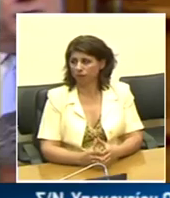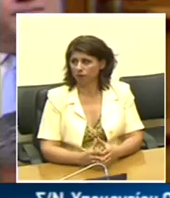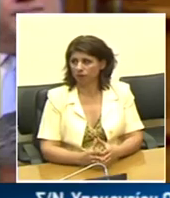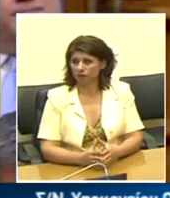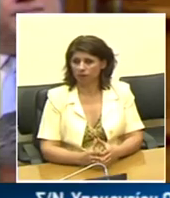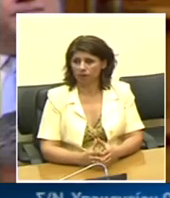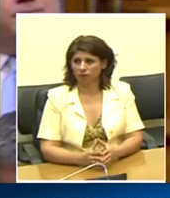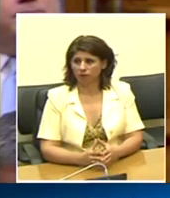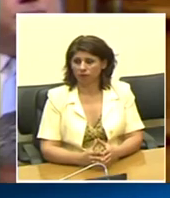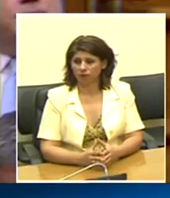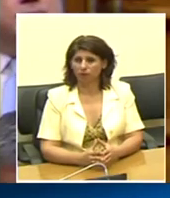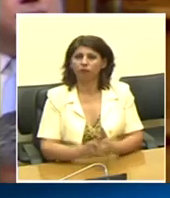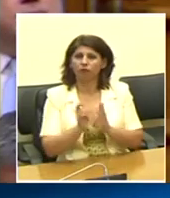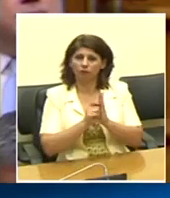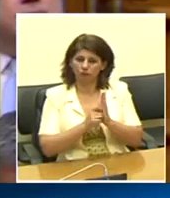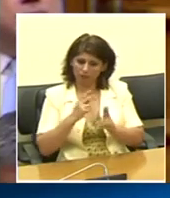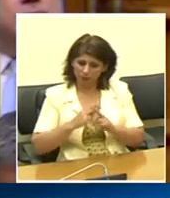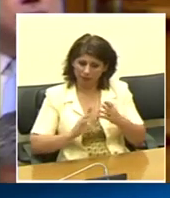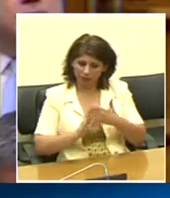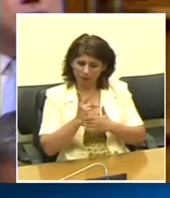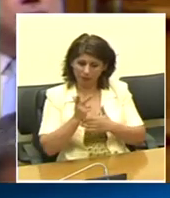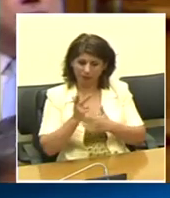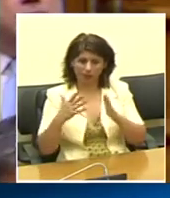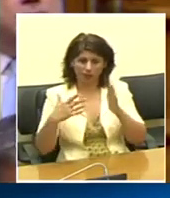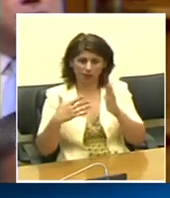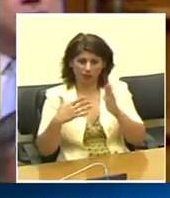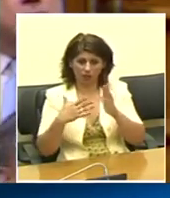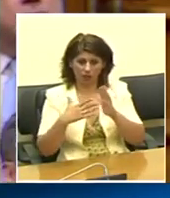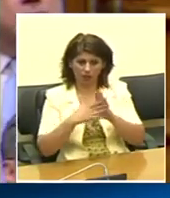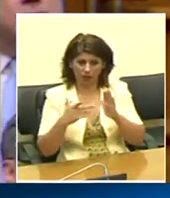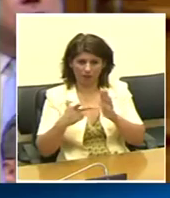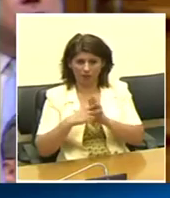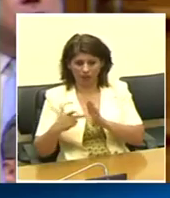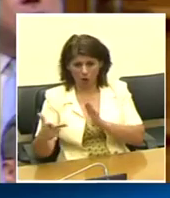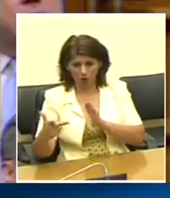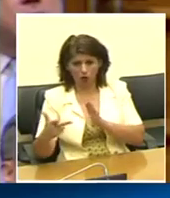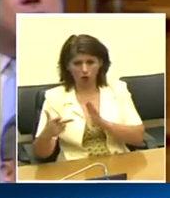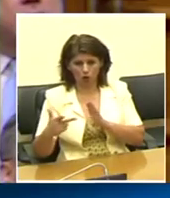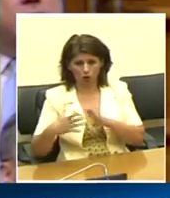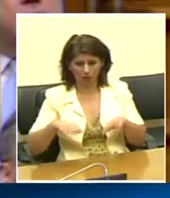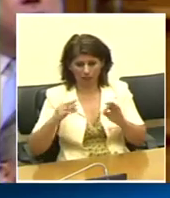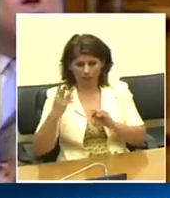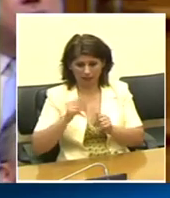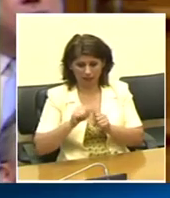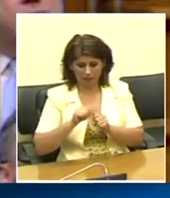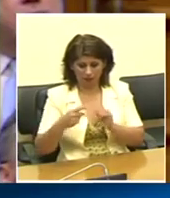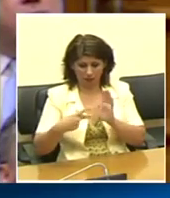καταγράφηκε σημαντική ανάπτυξη το 17 και το 18. Το πρώτο τρίμηνο του